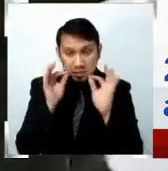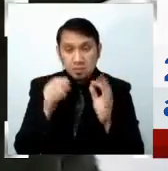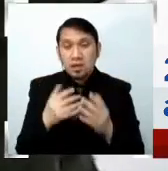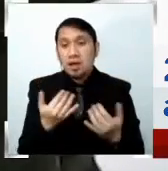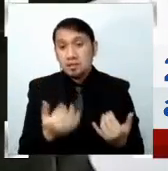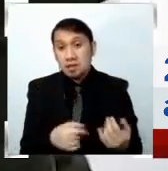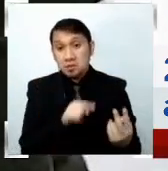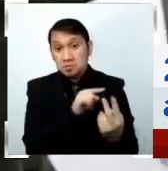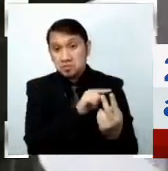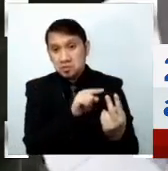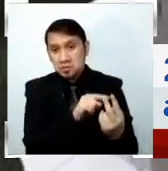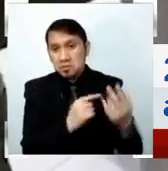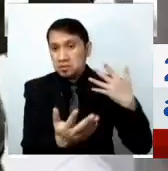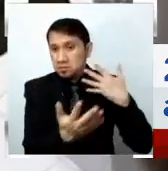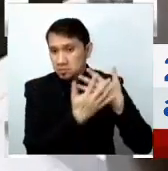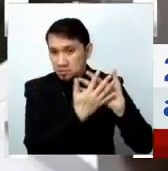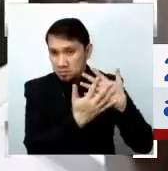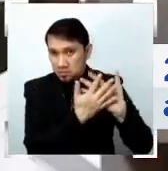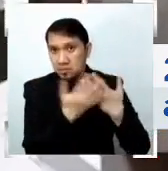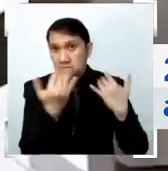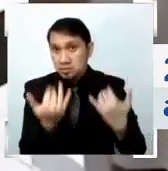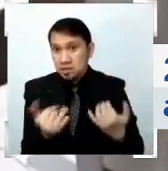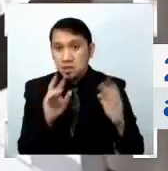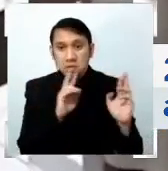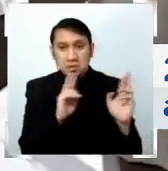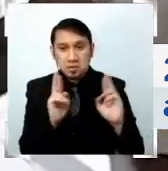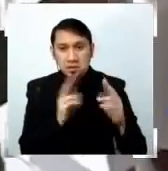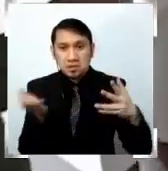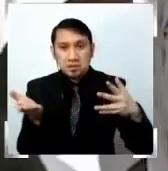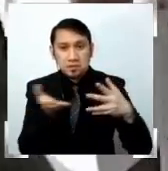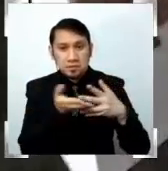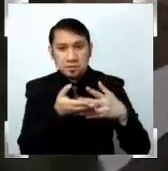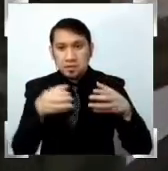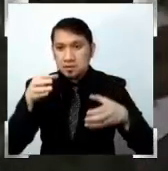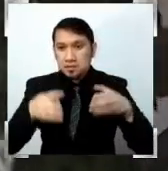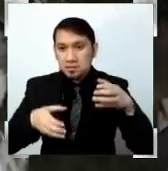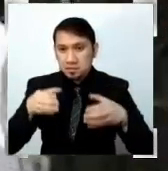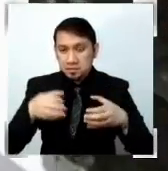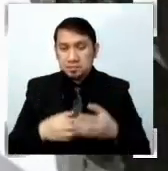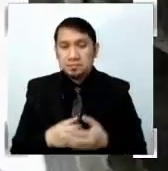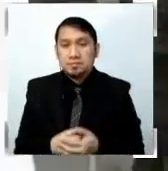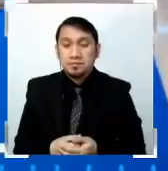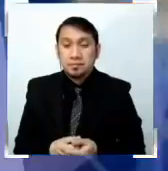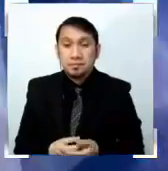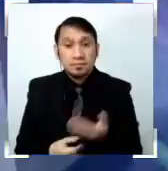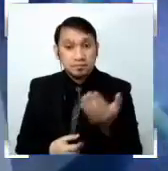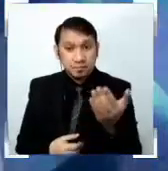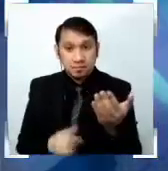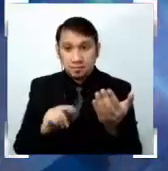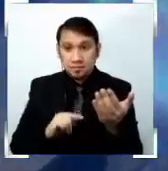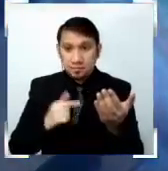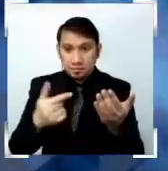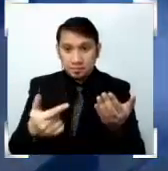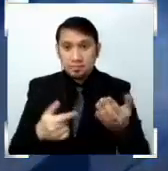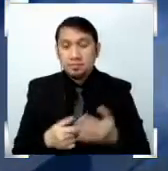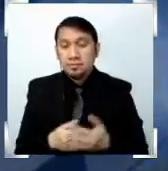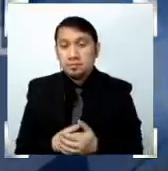suspect habang inihahanda ang mga kaso laban sa kanila. Ako si Marisol Abdurrahman, ang inyong saksi.